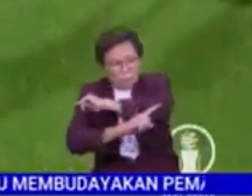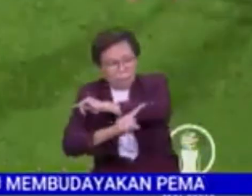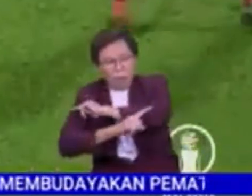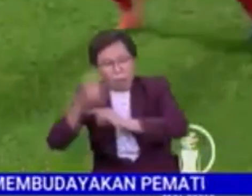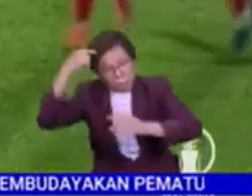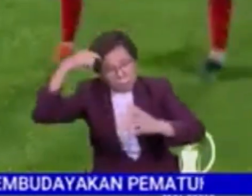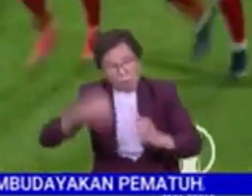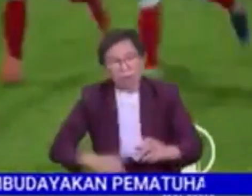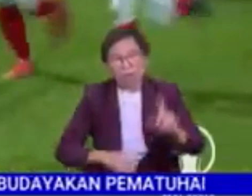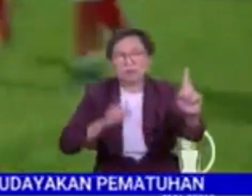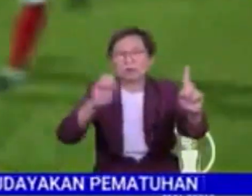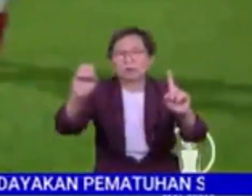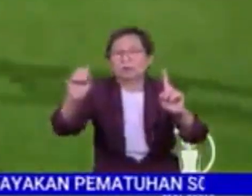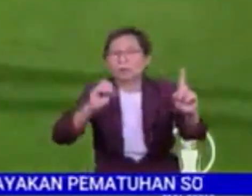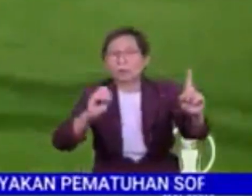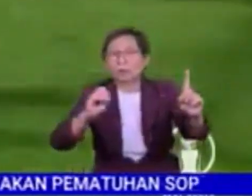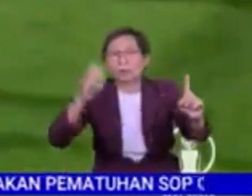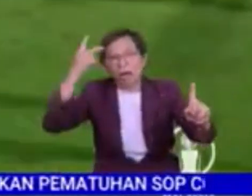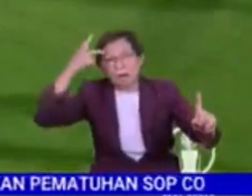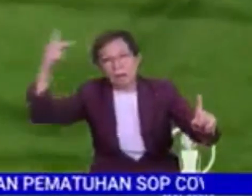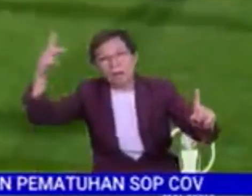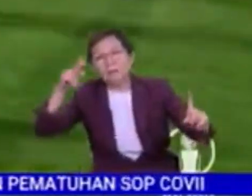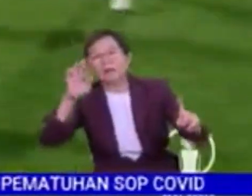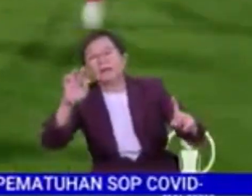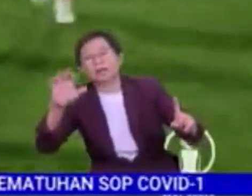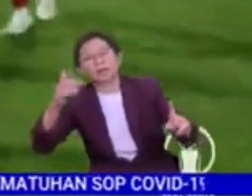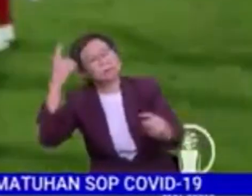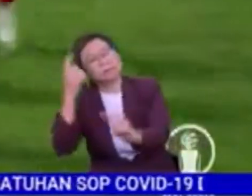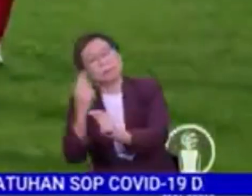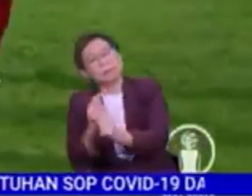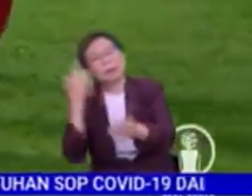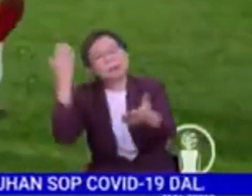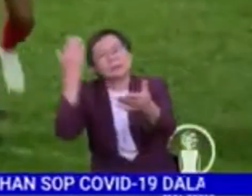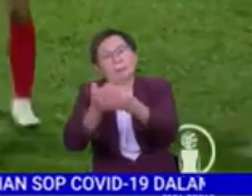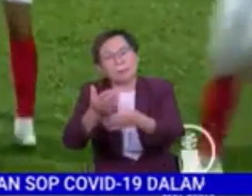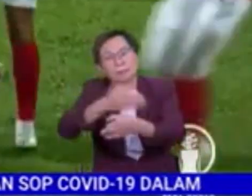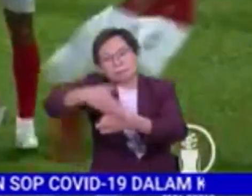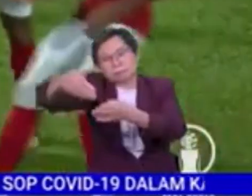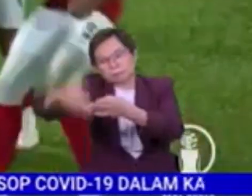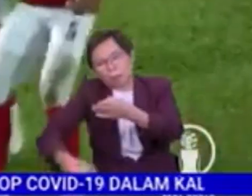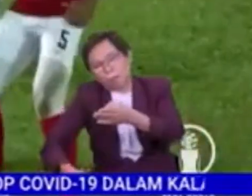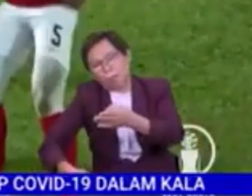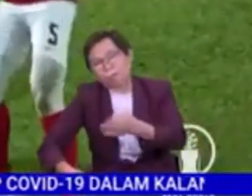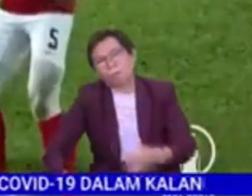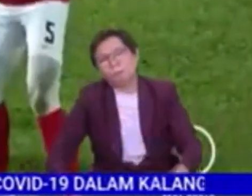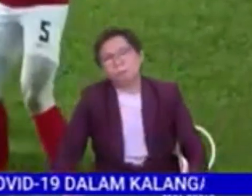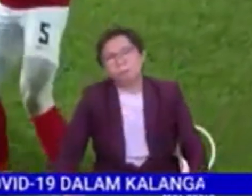Keputusan 1-0 berpihak kepada Kelantan United kekal hingga tamat perlawanan.